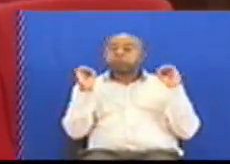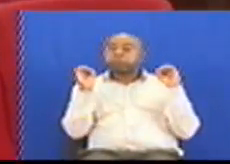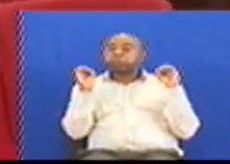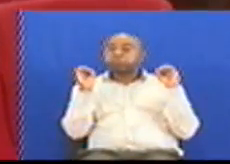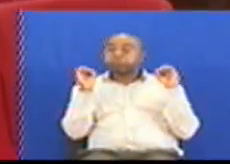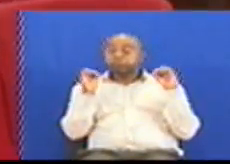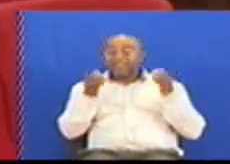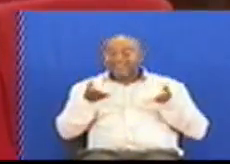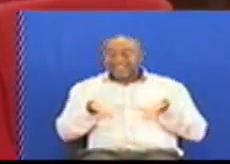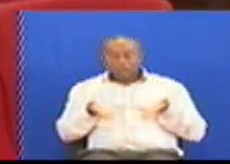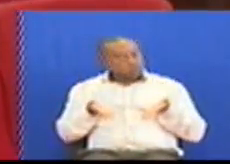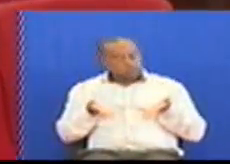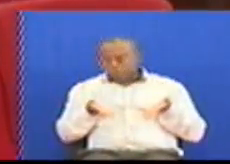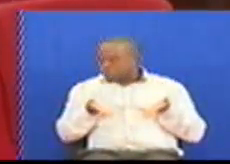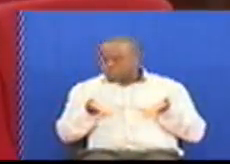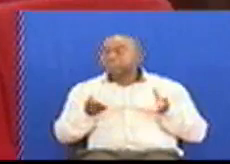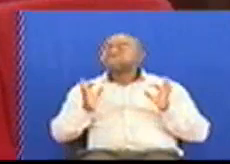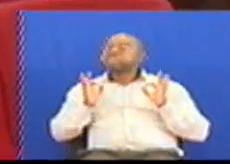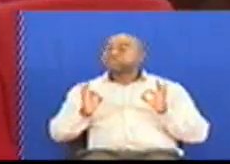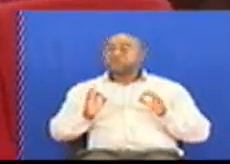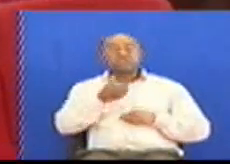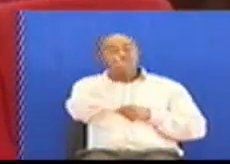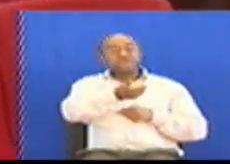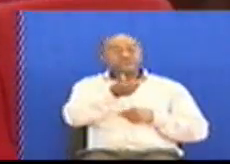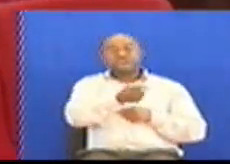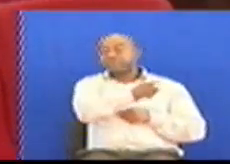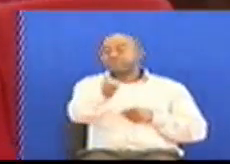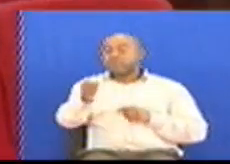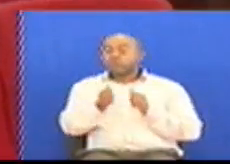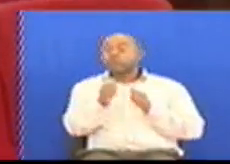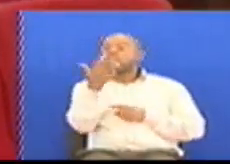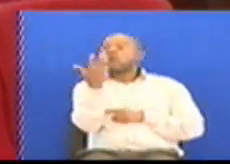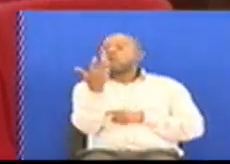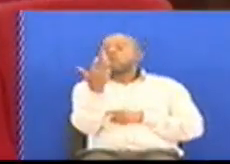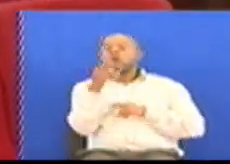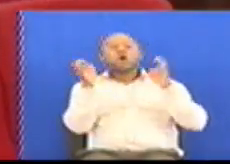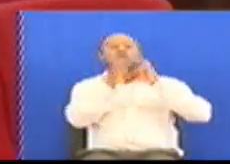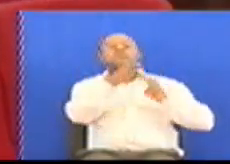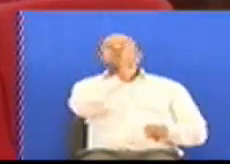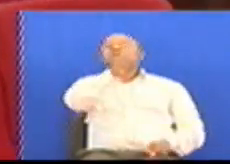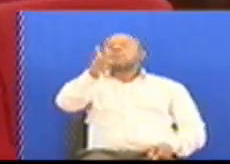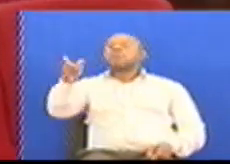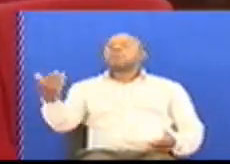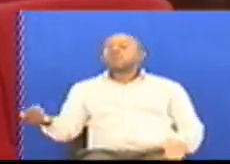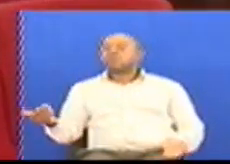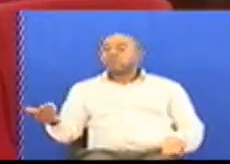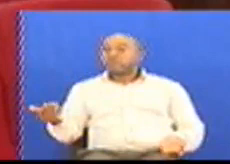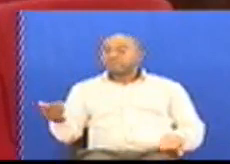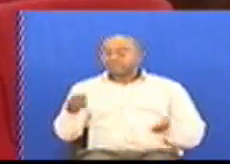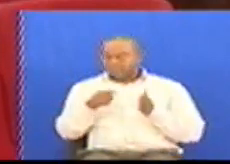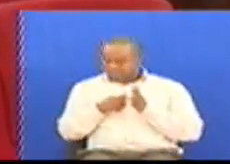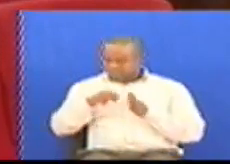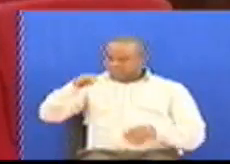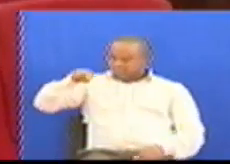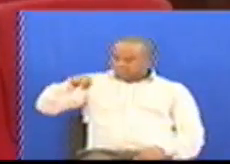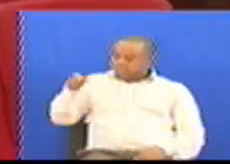Leo tunavyoongea mheshimiwa naibu spika, vijiji 15 vina umeme. Hata Nguruka